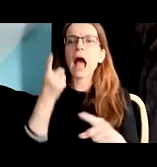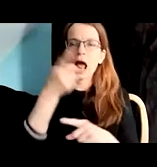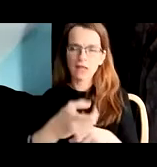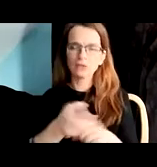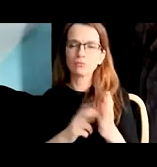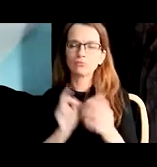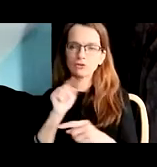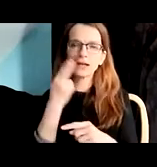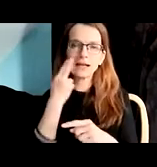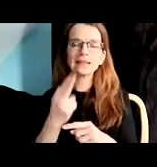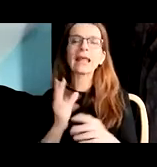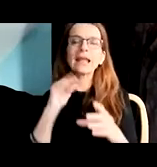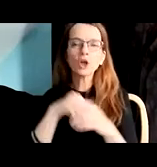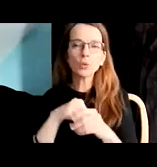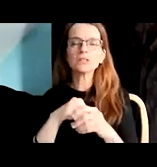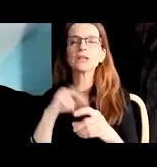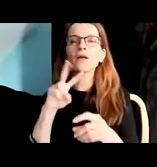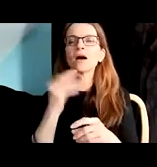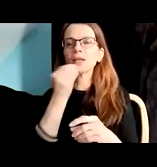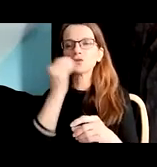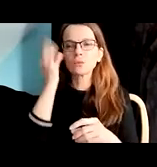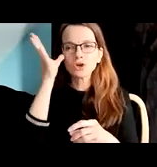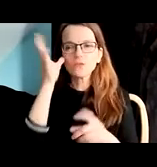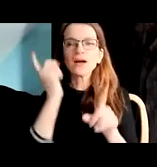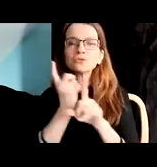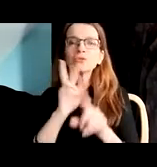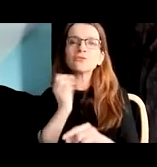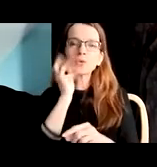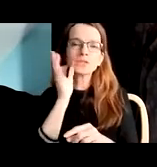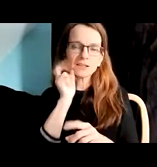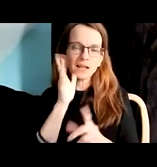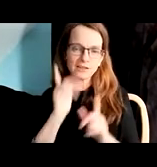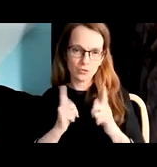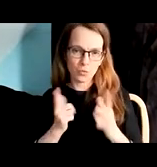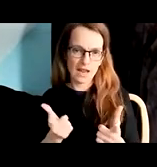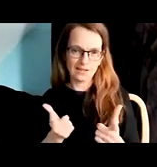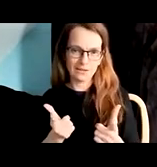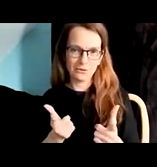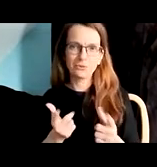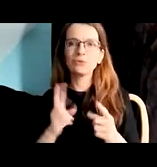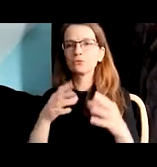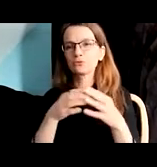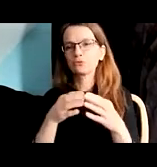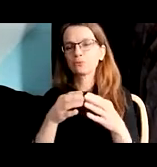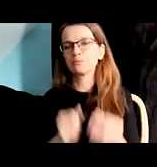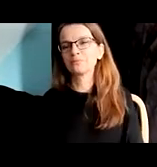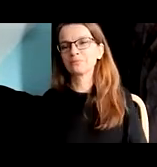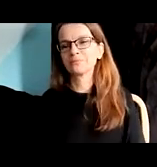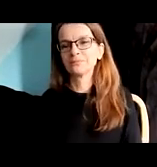tiče, tako v izobraževanju, kot tudi v vsakodnevnem življenju, torej v družbi.